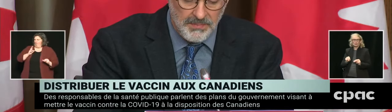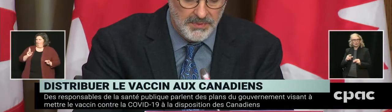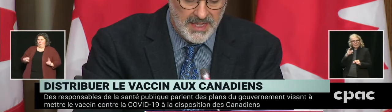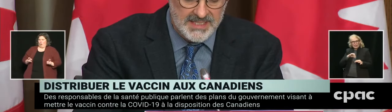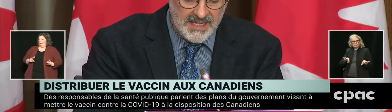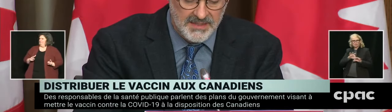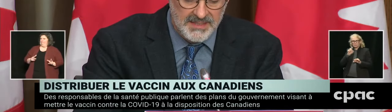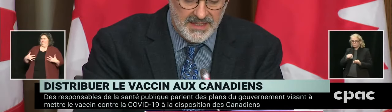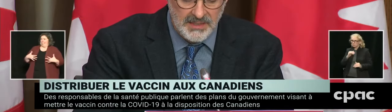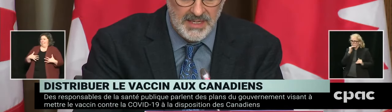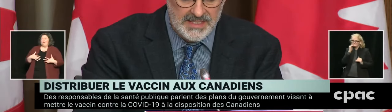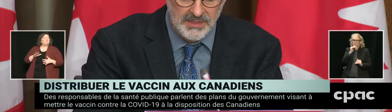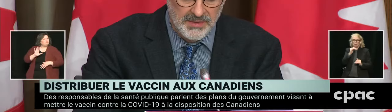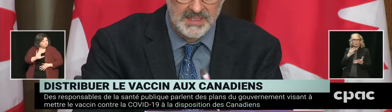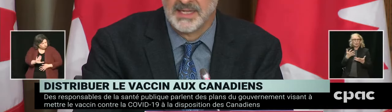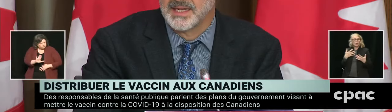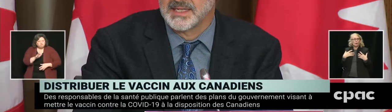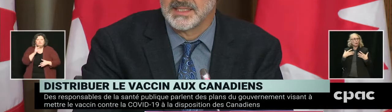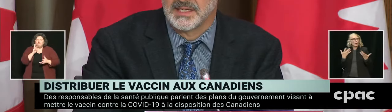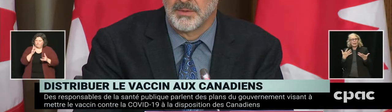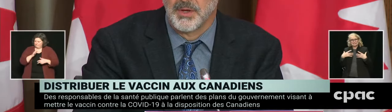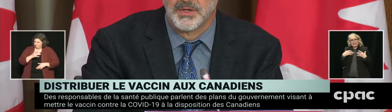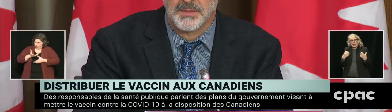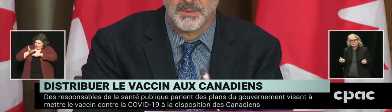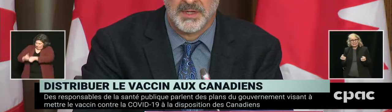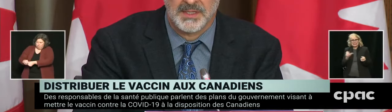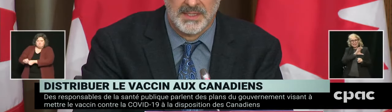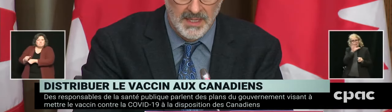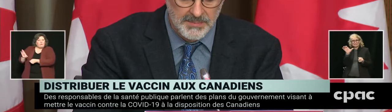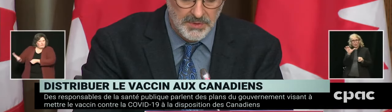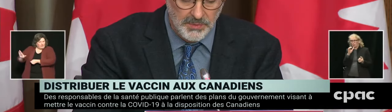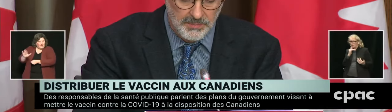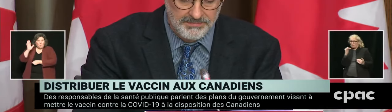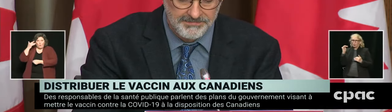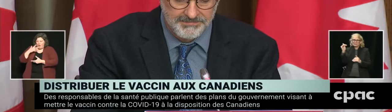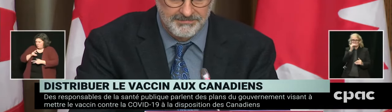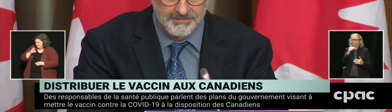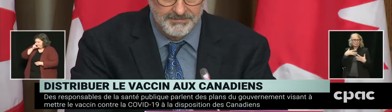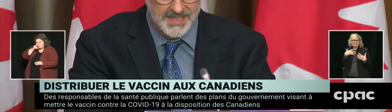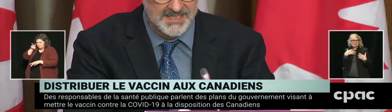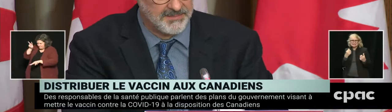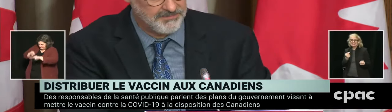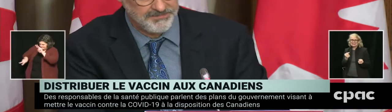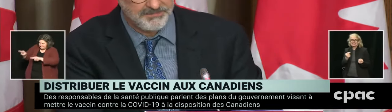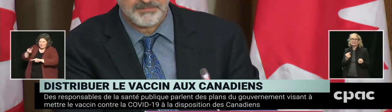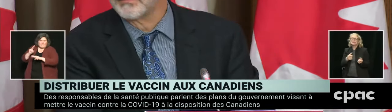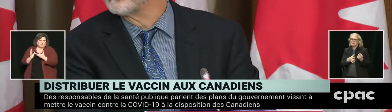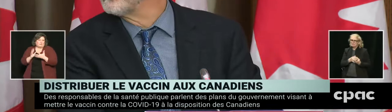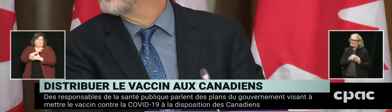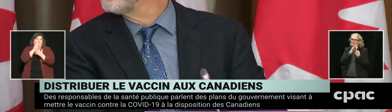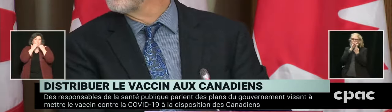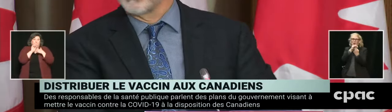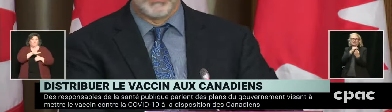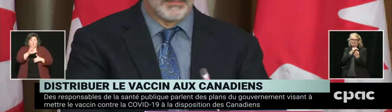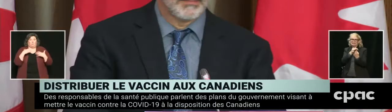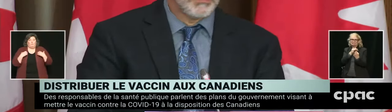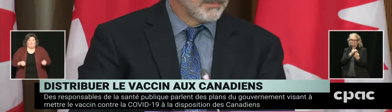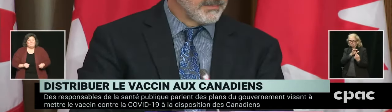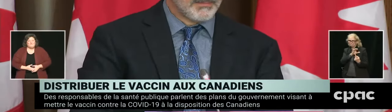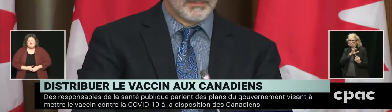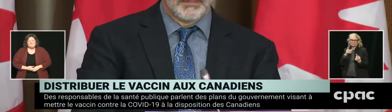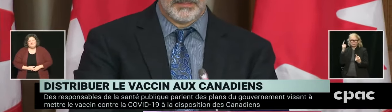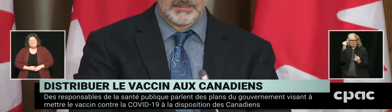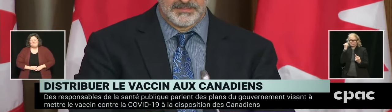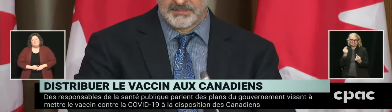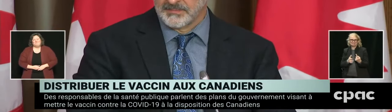protection de la santé et de la sécurité des Canadiens demeure notre priorité absolue. Merci. Merci, docteur. We will